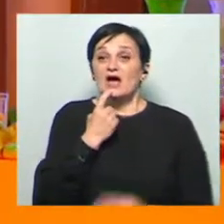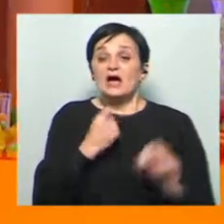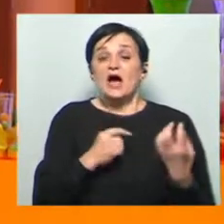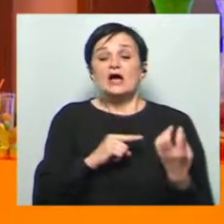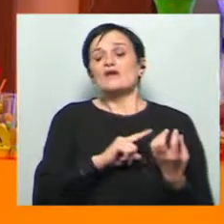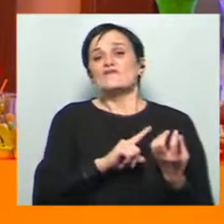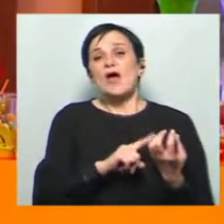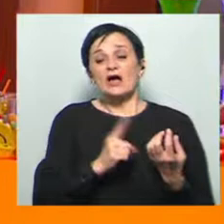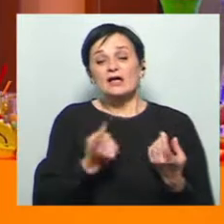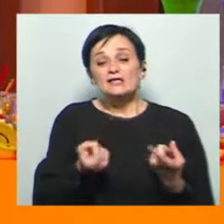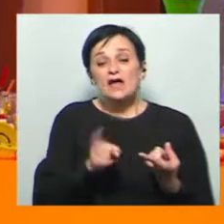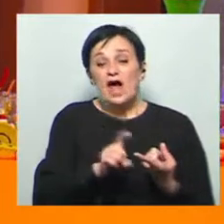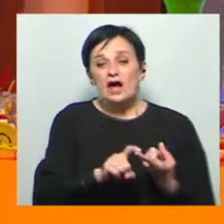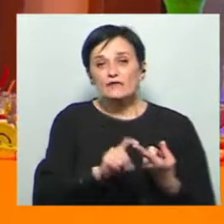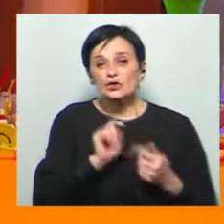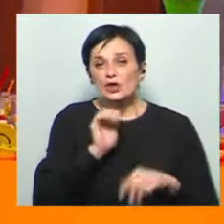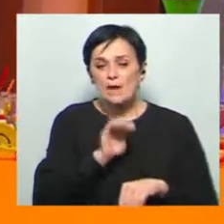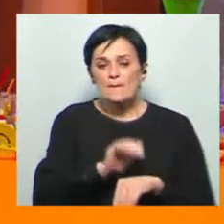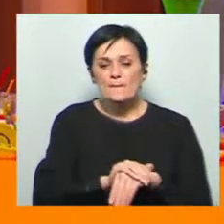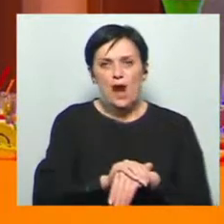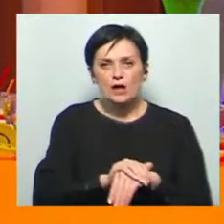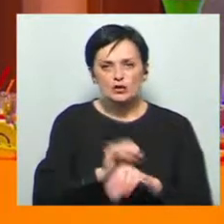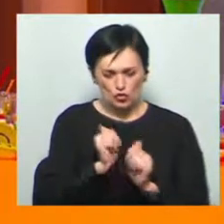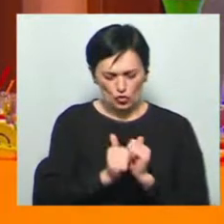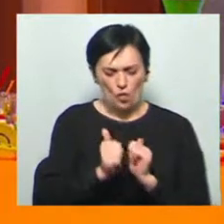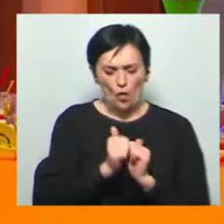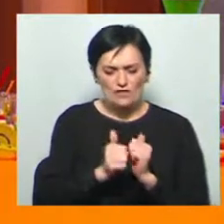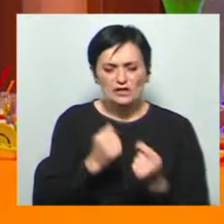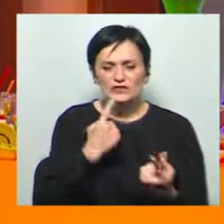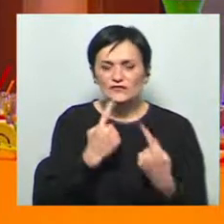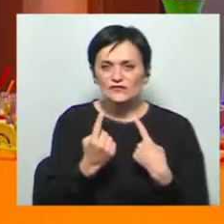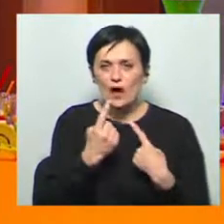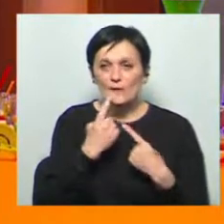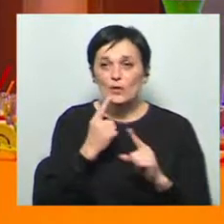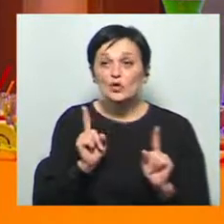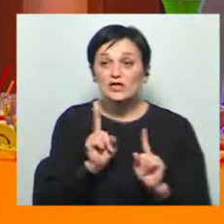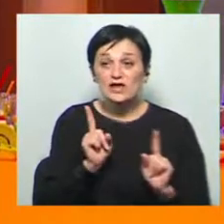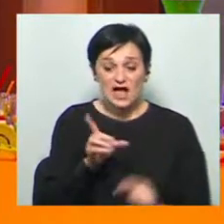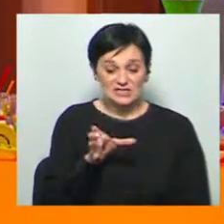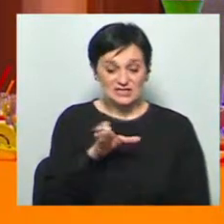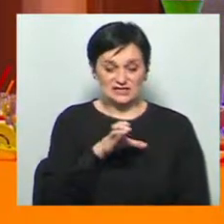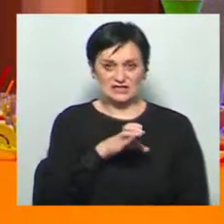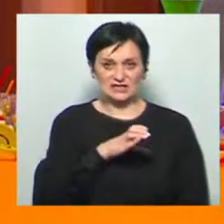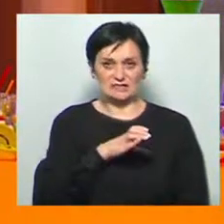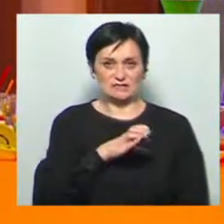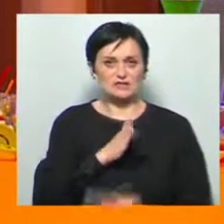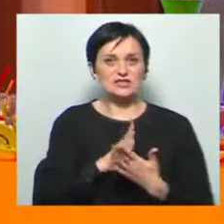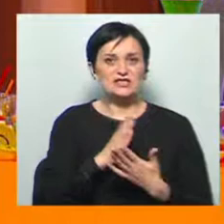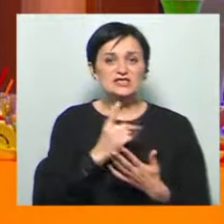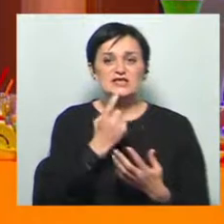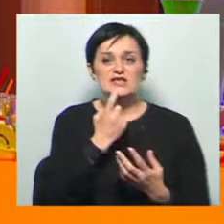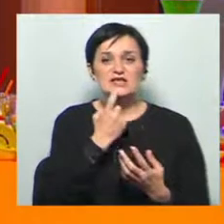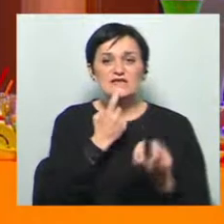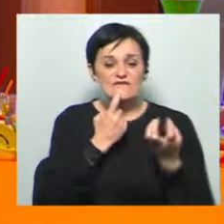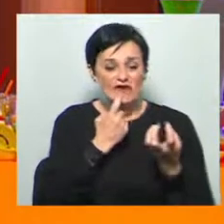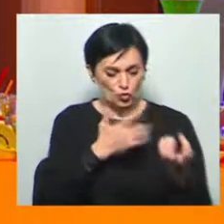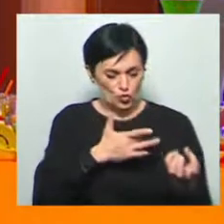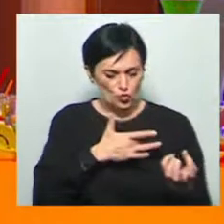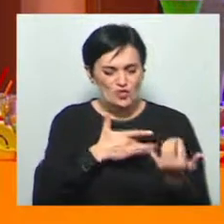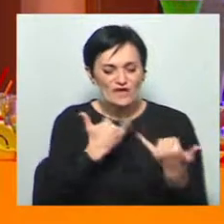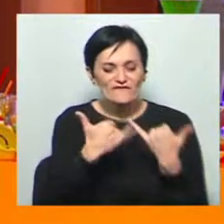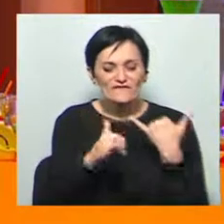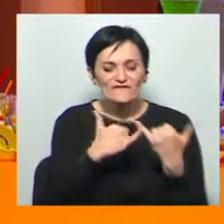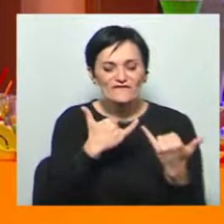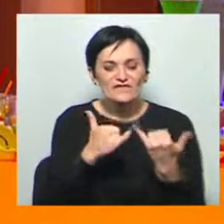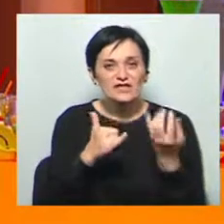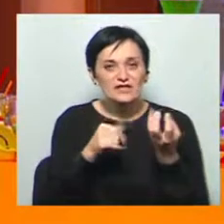დაკავშირებით მნიშვნელოვანია ის ფაქტი, რომ ყოველთვის ვამბობ ხოლმე, რა სიმდიდრეა კვერცხის გულში, ანუ ყვითრში. ეს